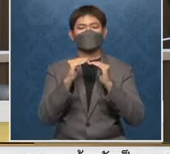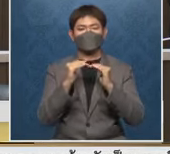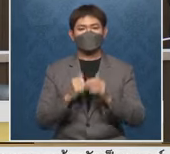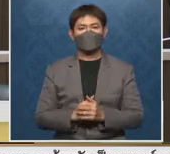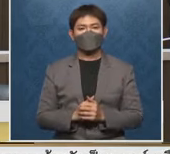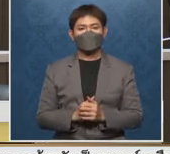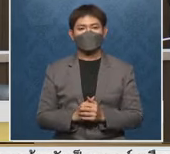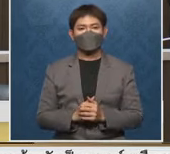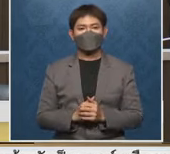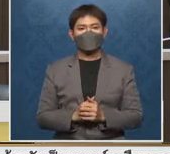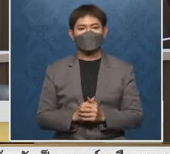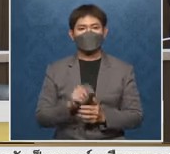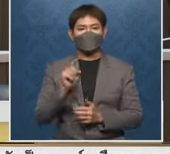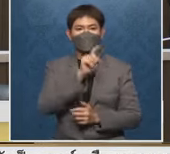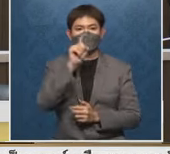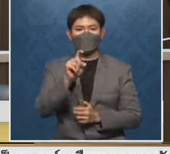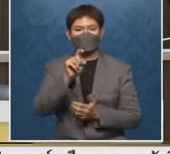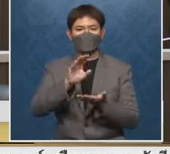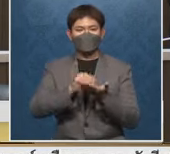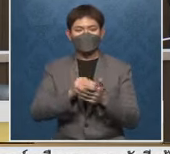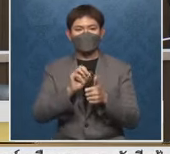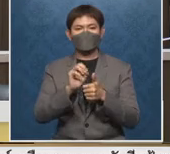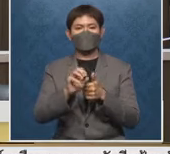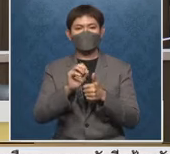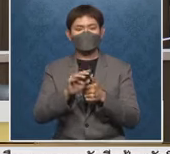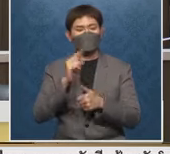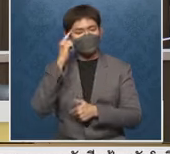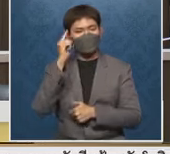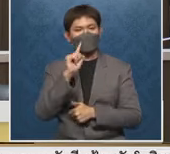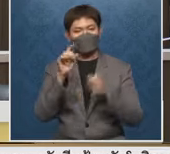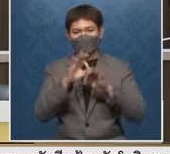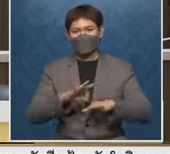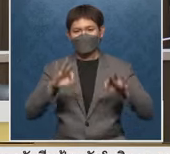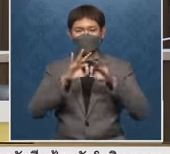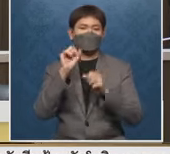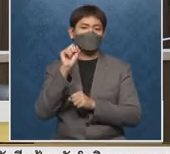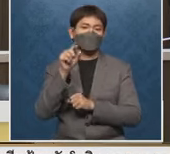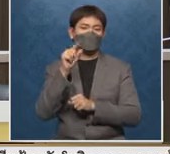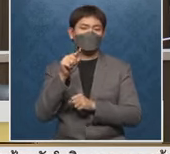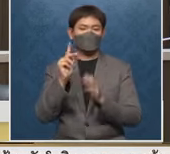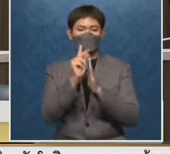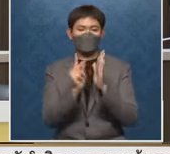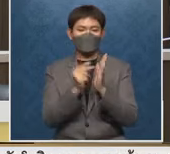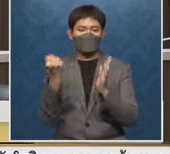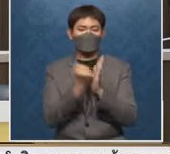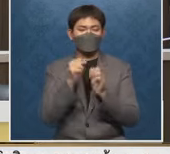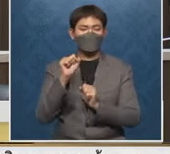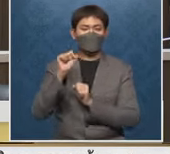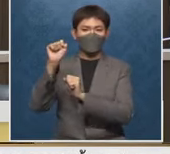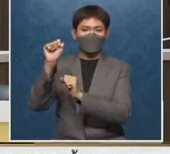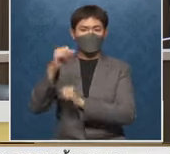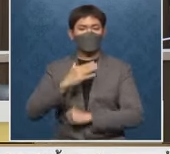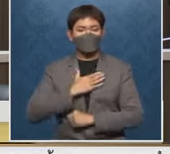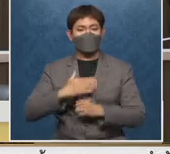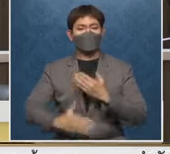นมีข้อสังเกตและข้อเสนอแนะเห็นว่ามีความจำเป็นเร่งด่วนในการตราจดหมายฉบับนี้ดิฉันได้